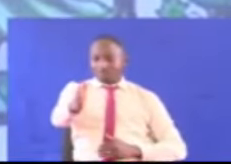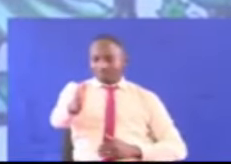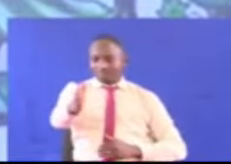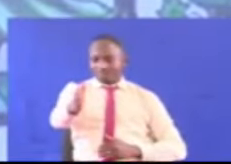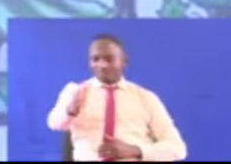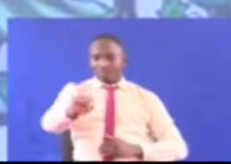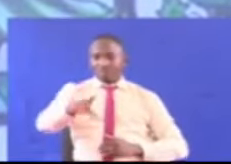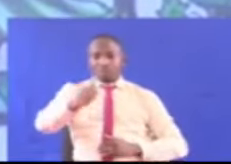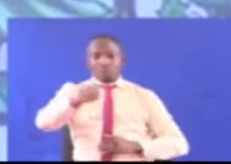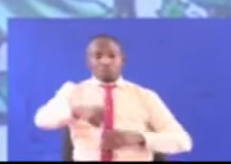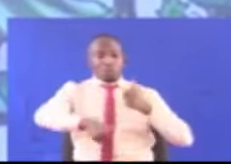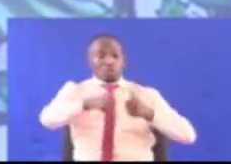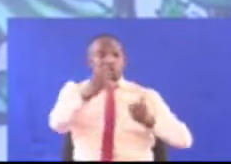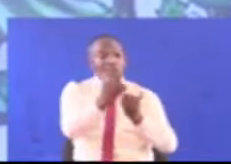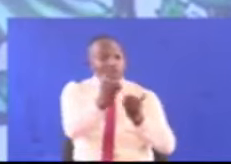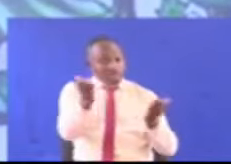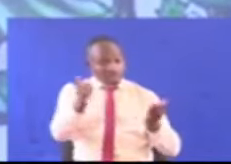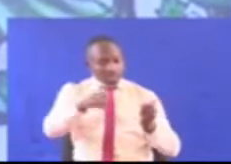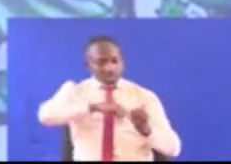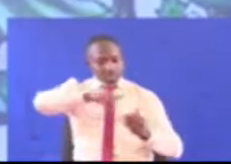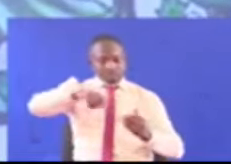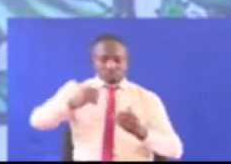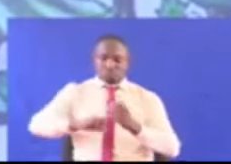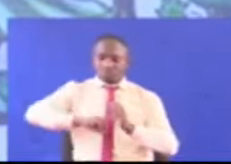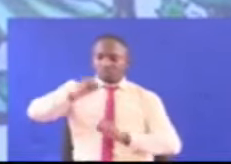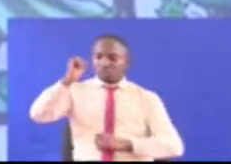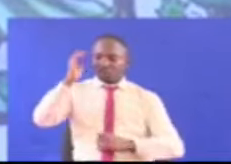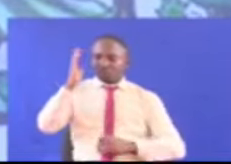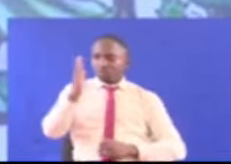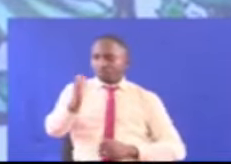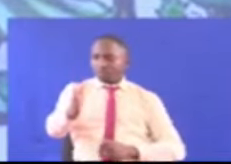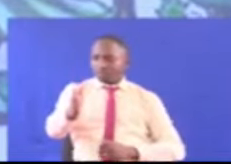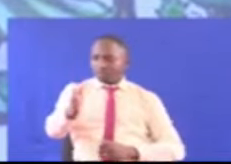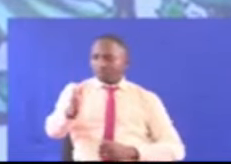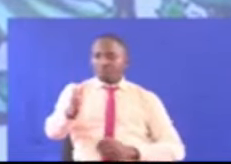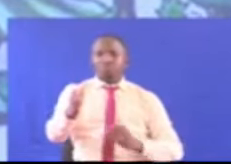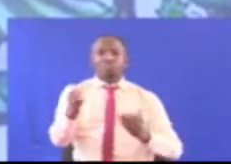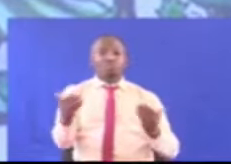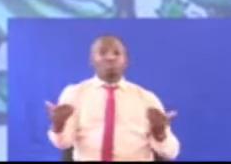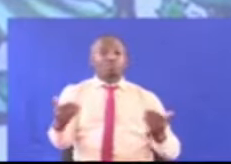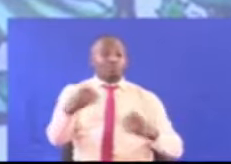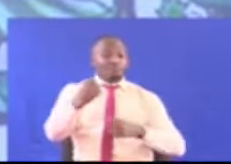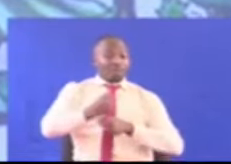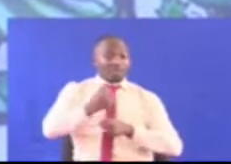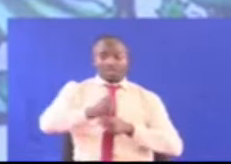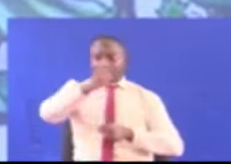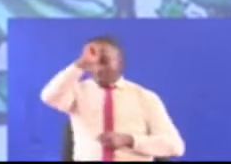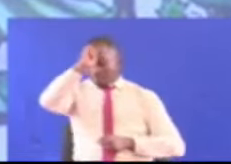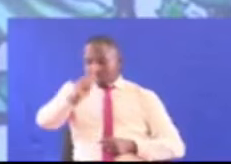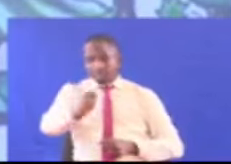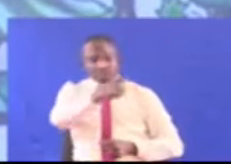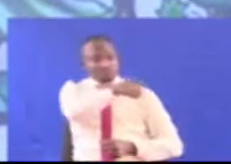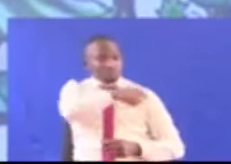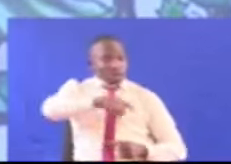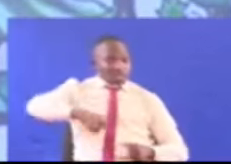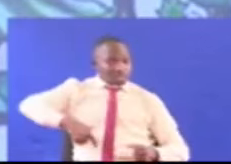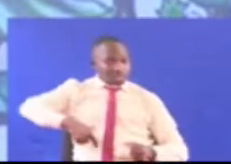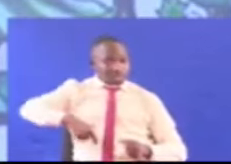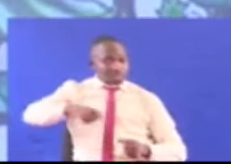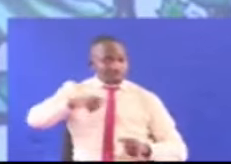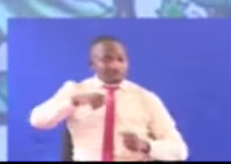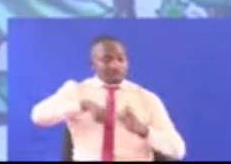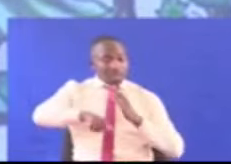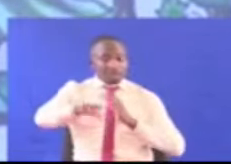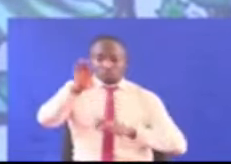wakati tulikuwa na wagombea wengine. Kwa hiyo kwa kweli kazi aliyoifanya Mheshimiwa Rais katika